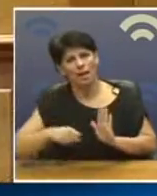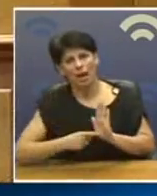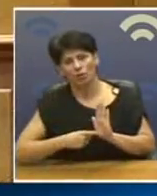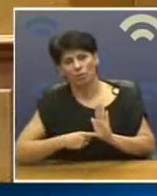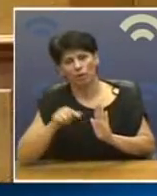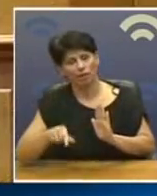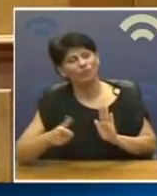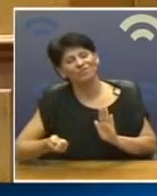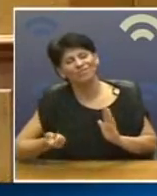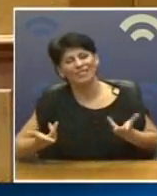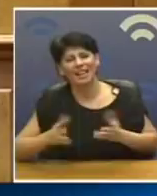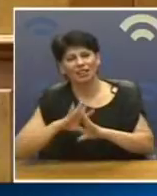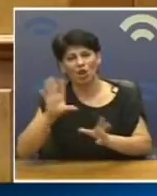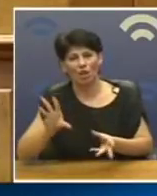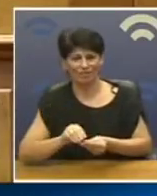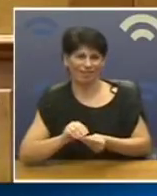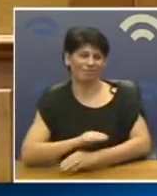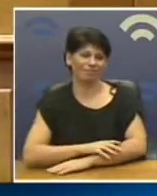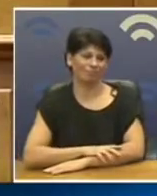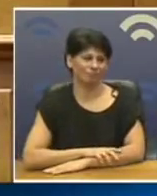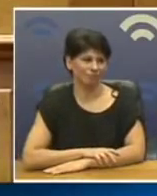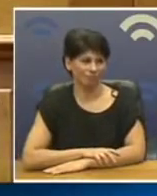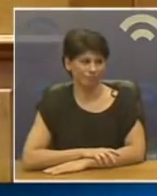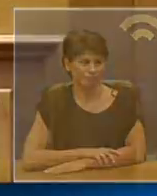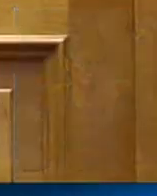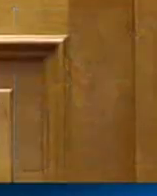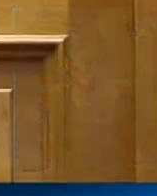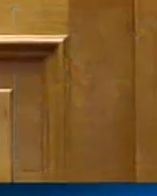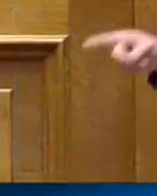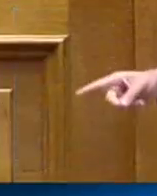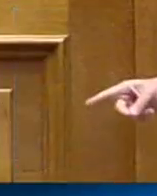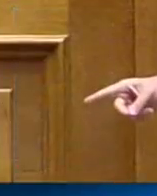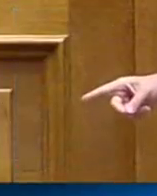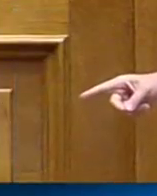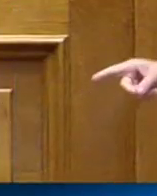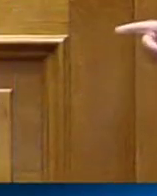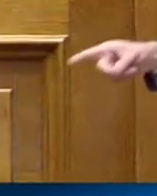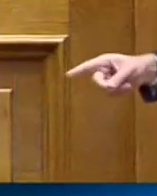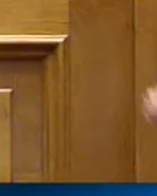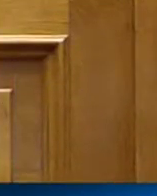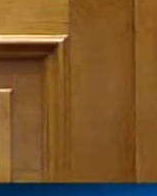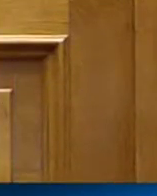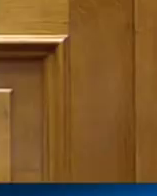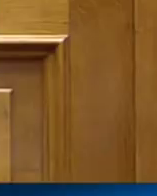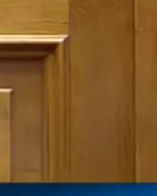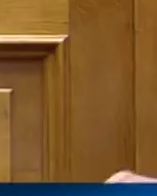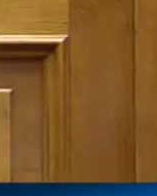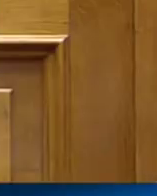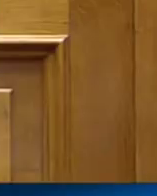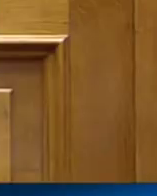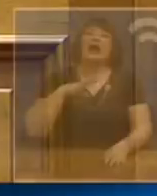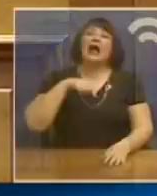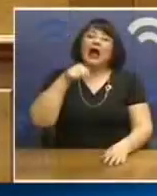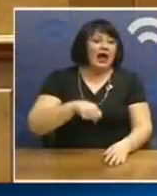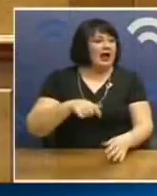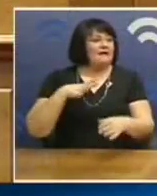τα κάνετε όλα αυτά. Αυτό θέλετε, να καθαρίσετε τυχόν ποινικές ευθύνες των στελεχών σας. Αν